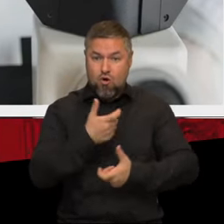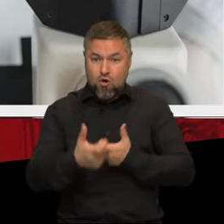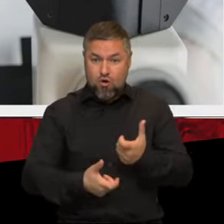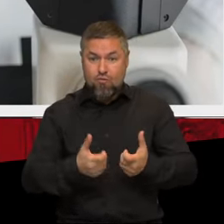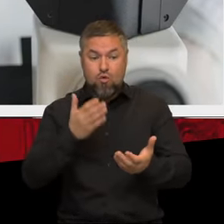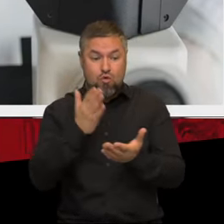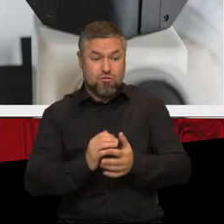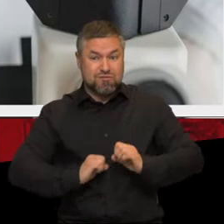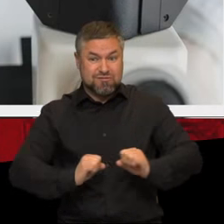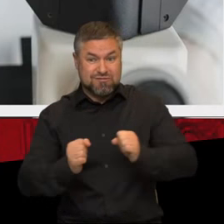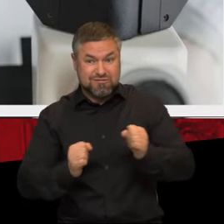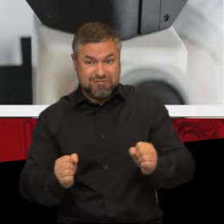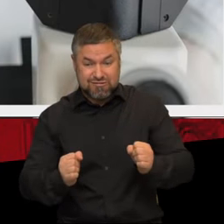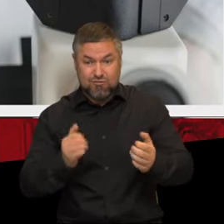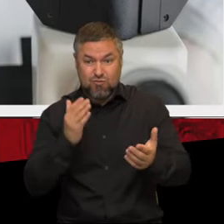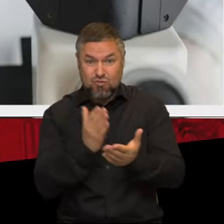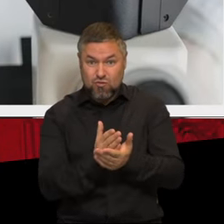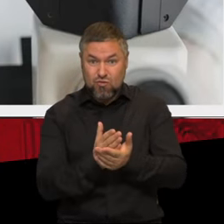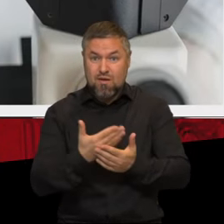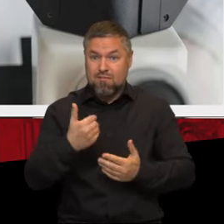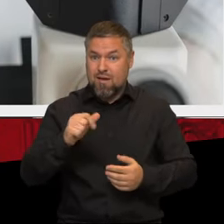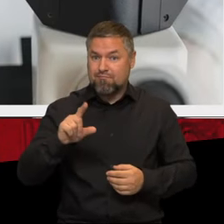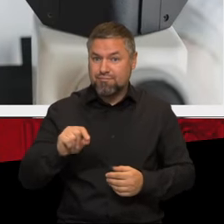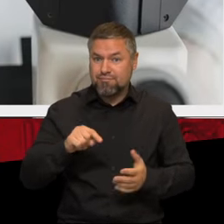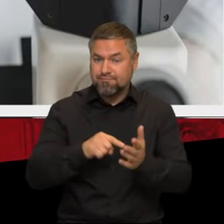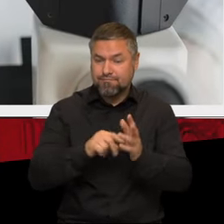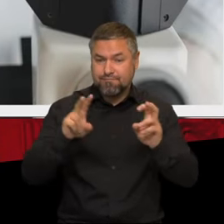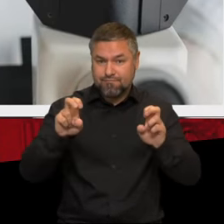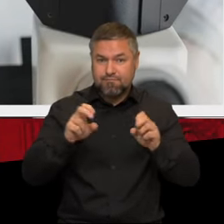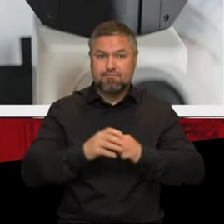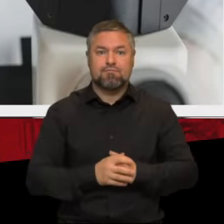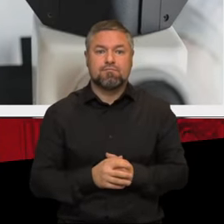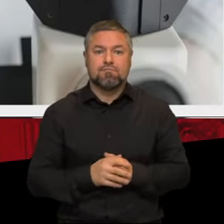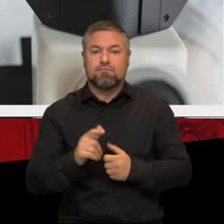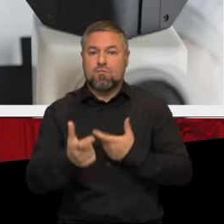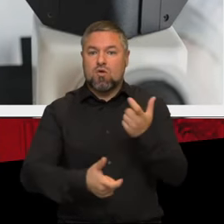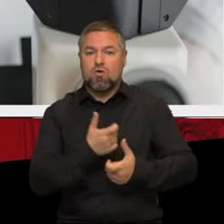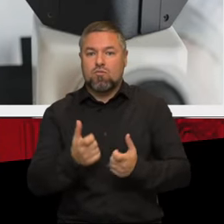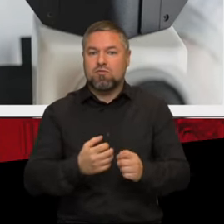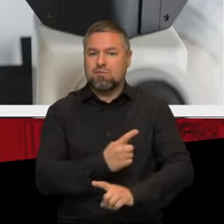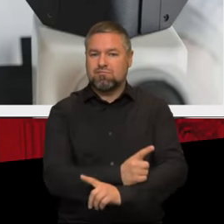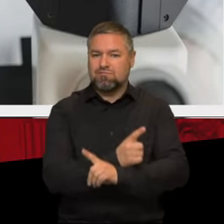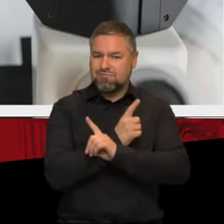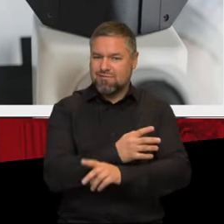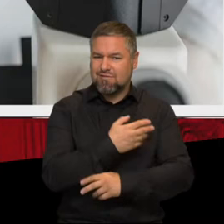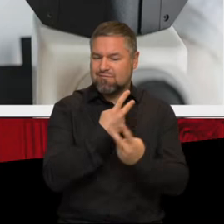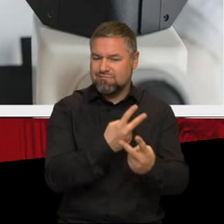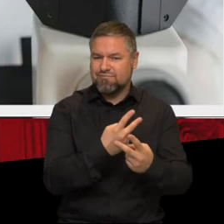oraz już działający MAB iCRIBIOM staną się niezależnymi